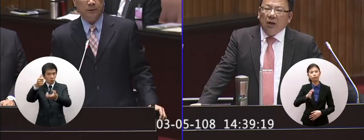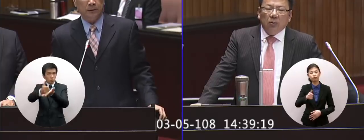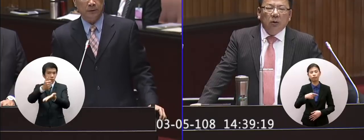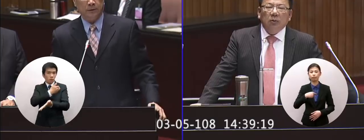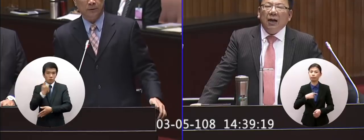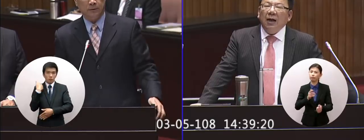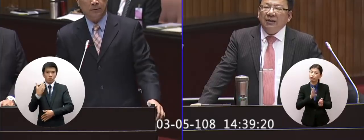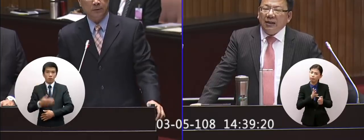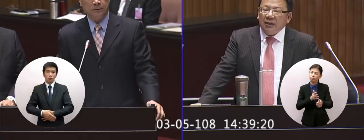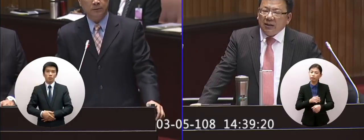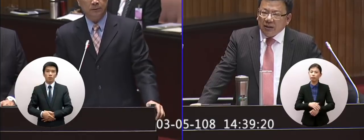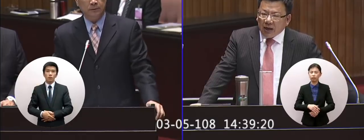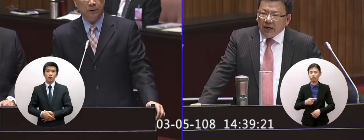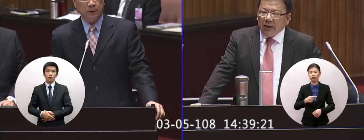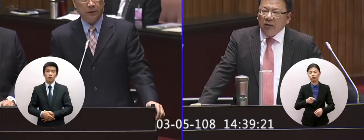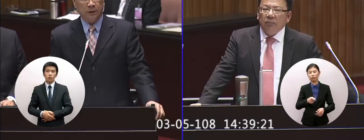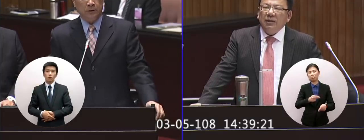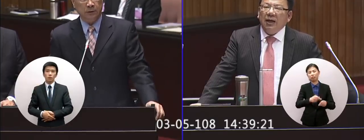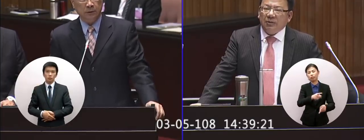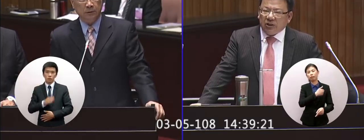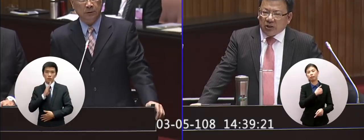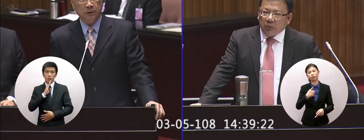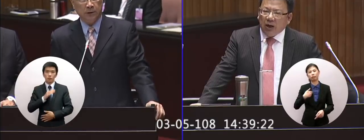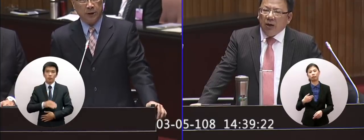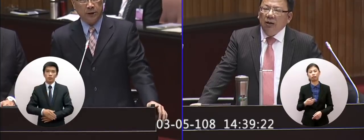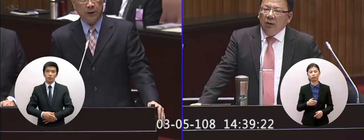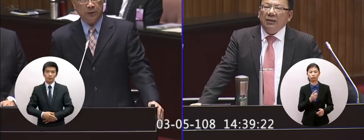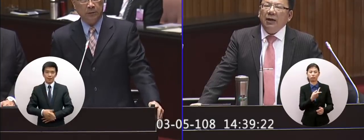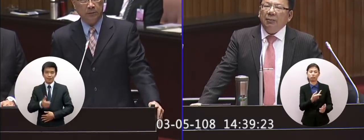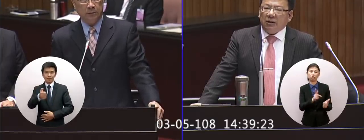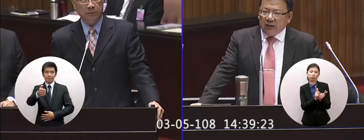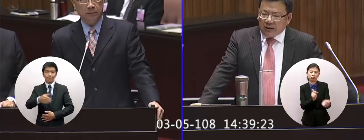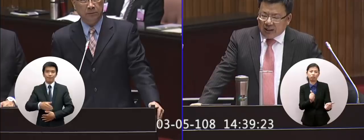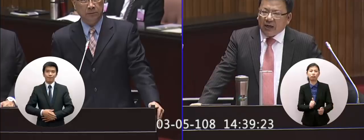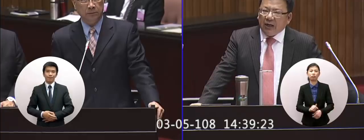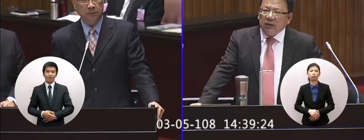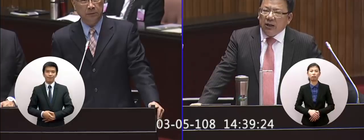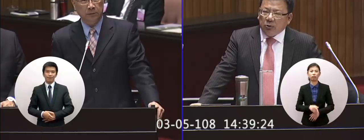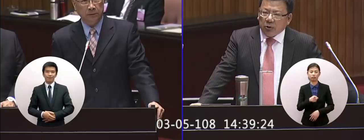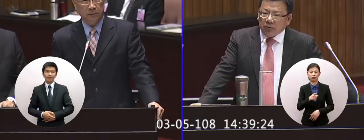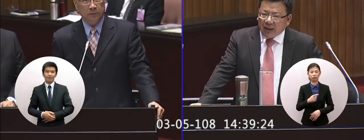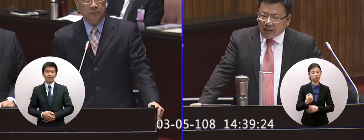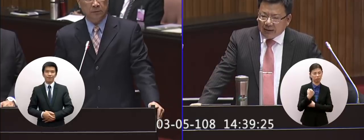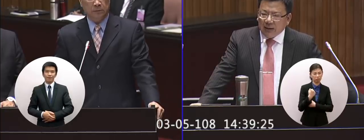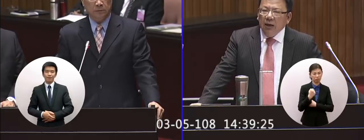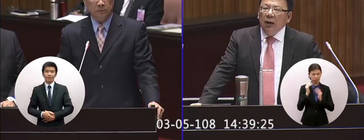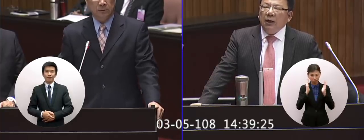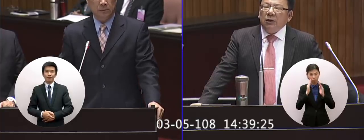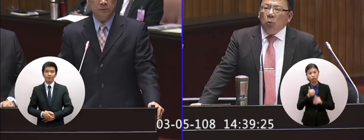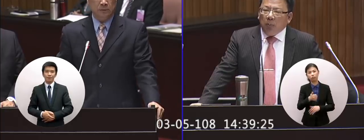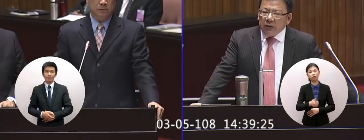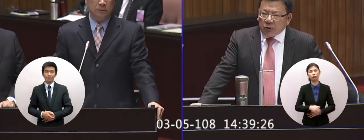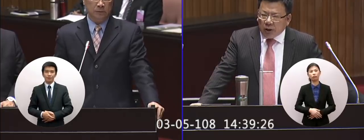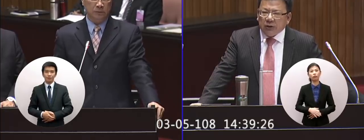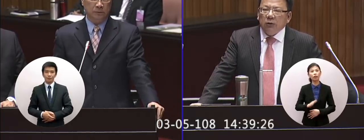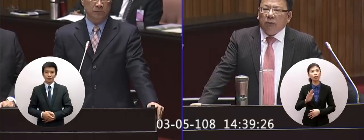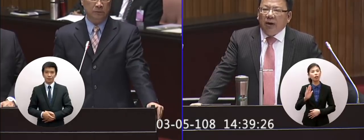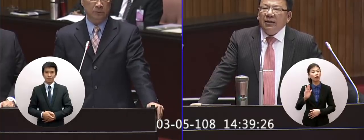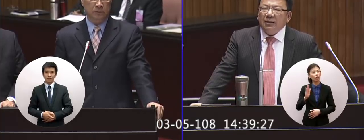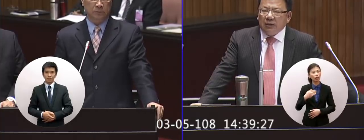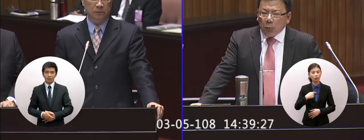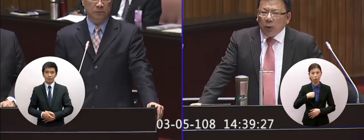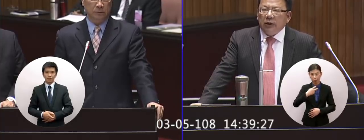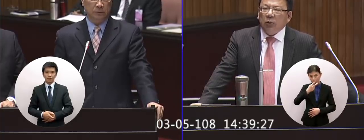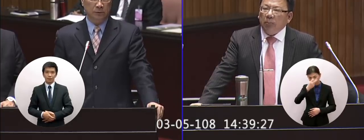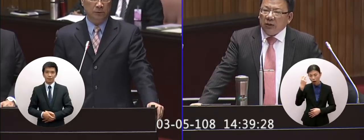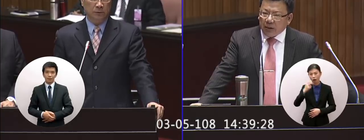分是这样，我当然相信你的能力，我们大家这么熟了， 谢谢。 我知道你也很积极在推动这个事情，但是我们确实有